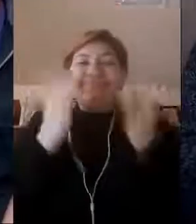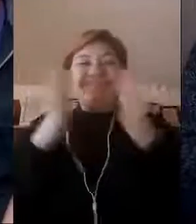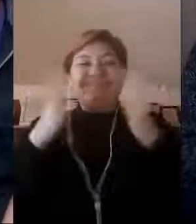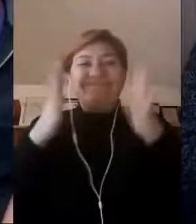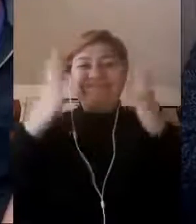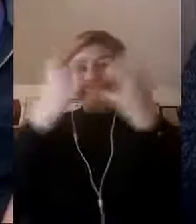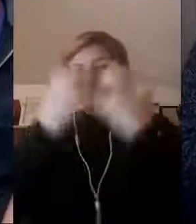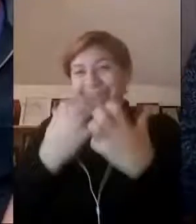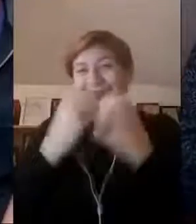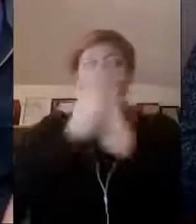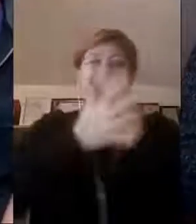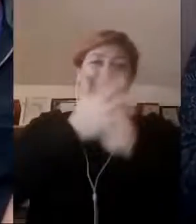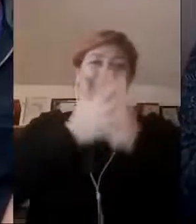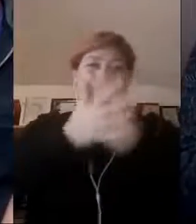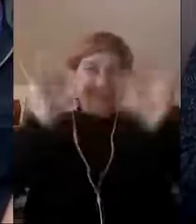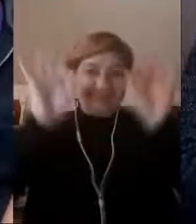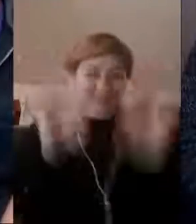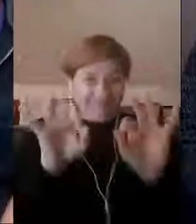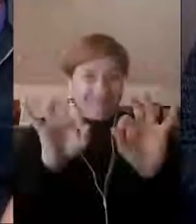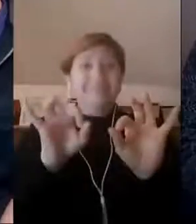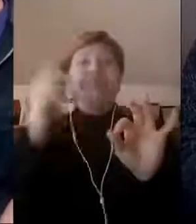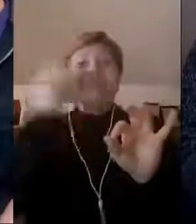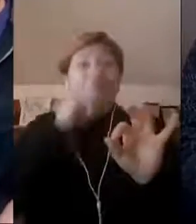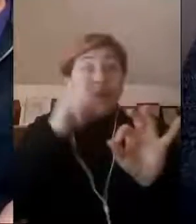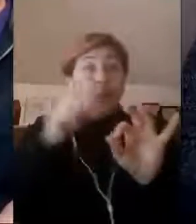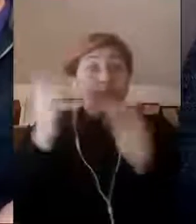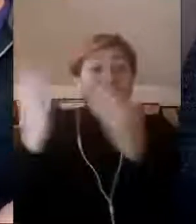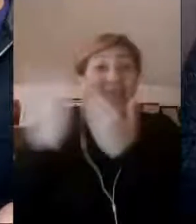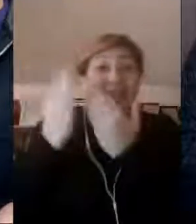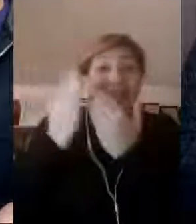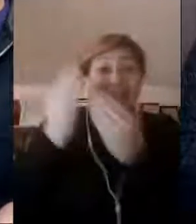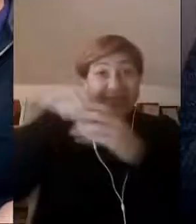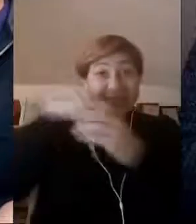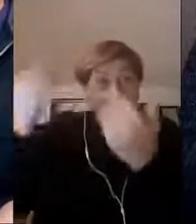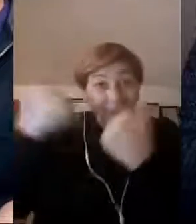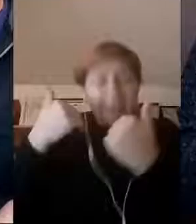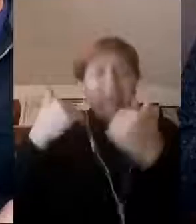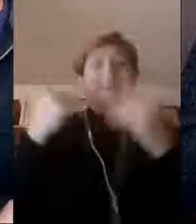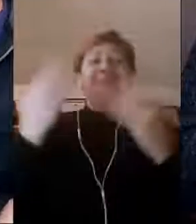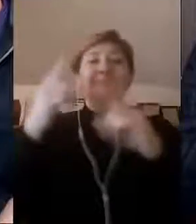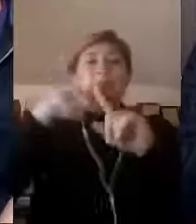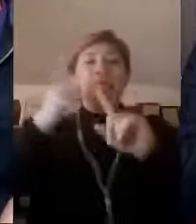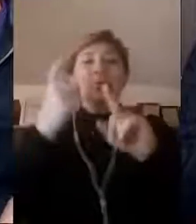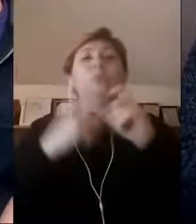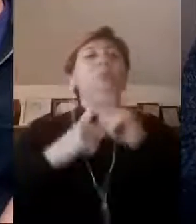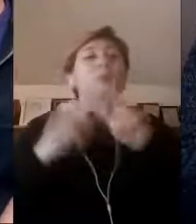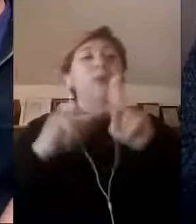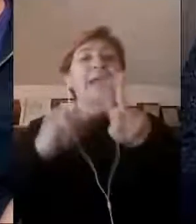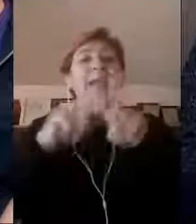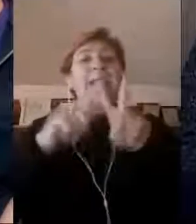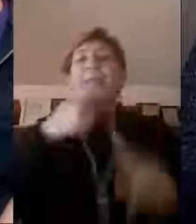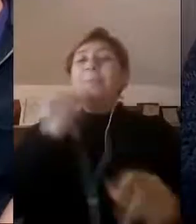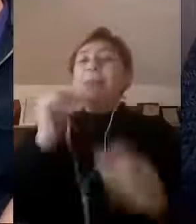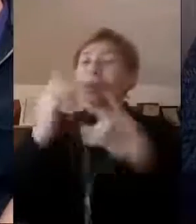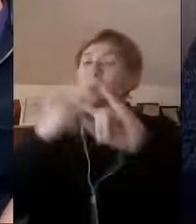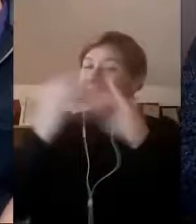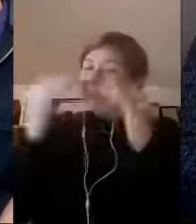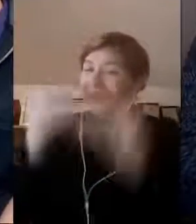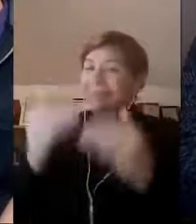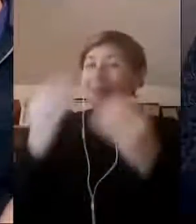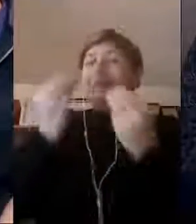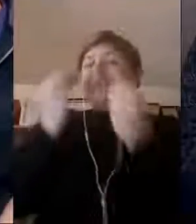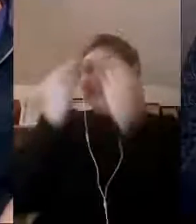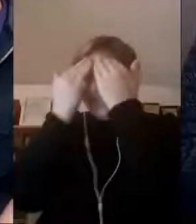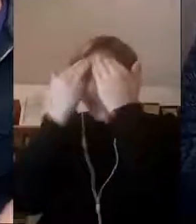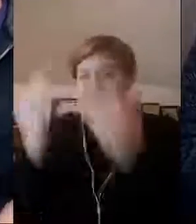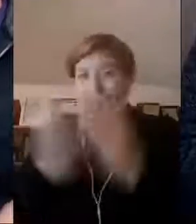bizim işaret dili, simultane işaret dili yapıyoruz. Tuğkan abiden geldiniz. Çok selamlar herkese. Hoş